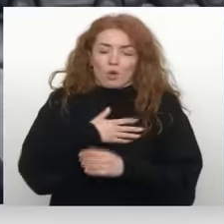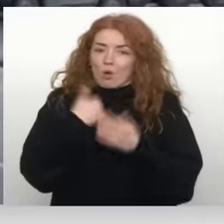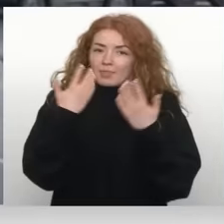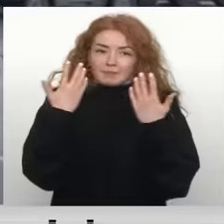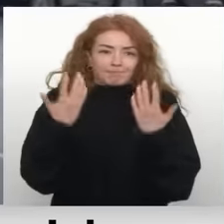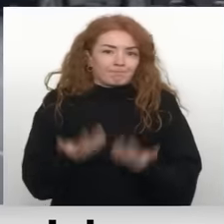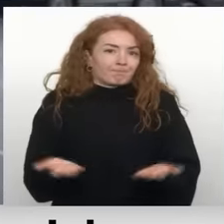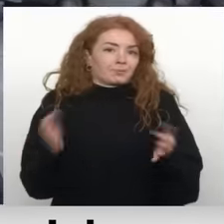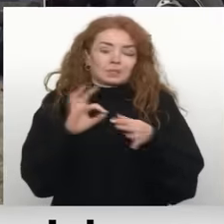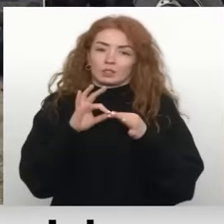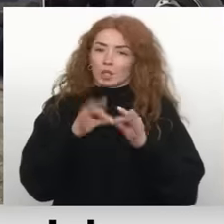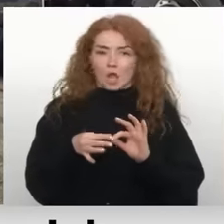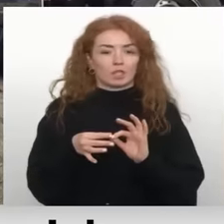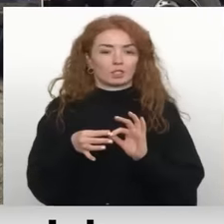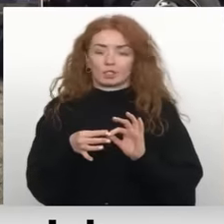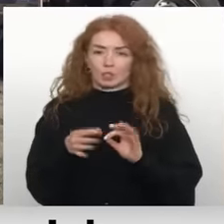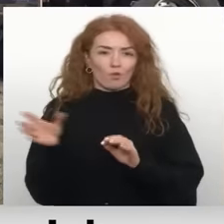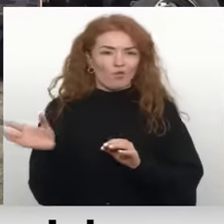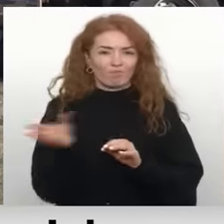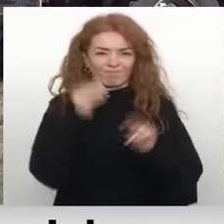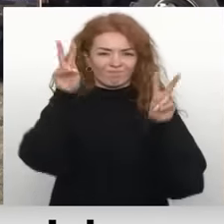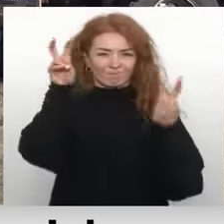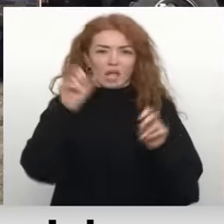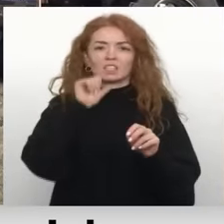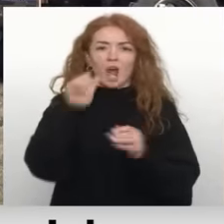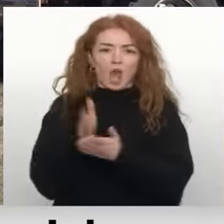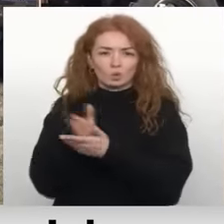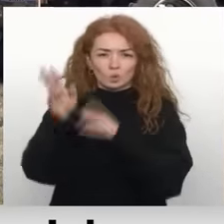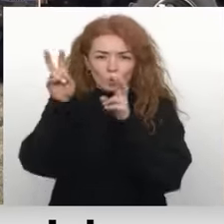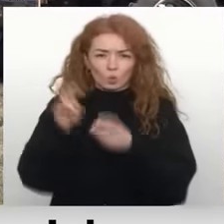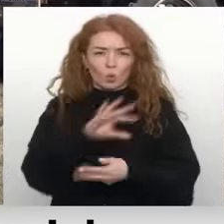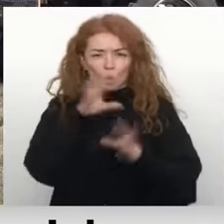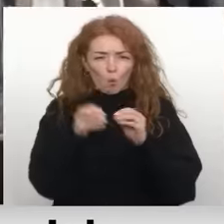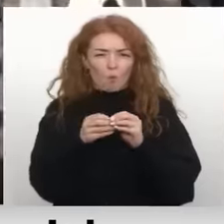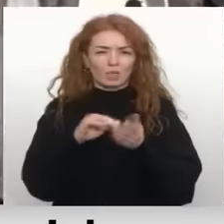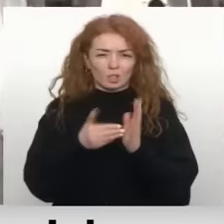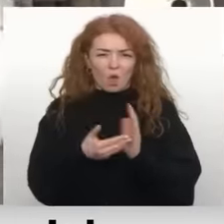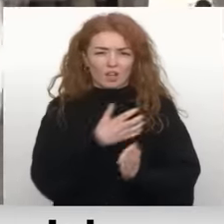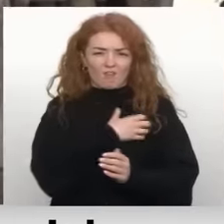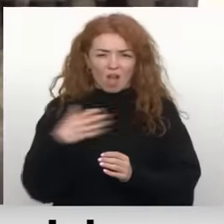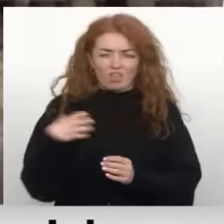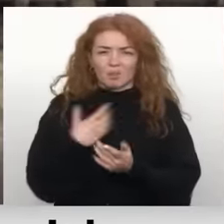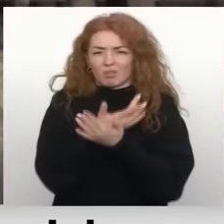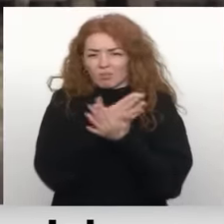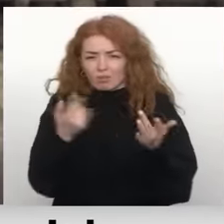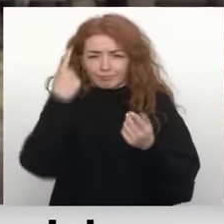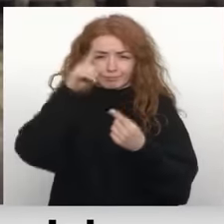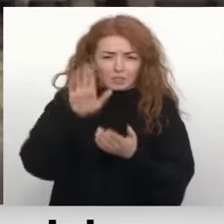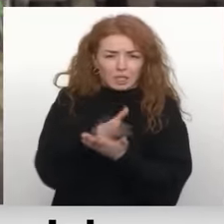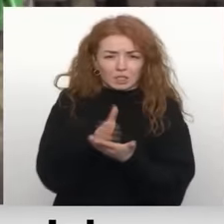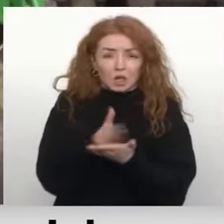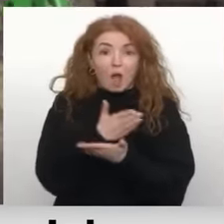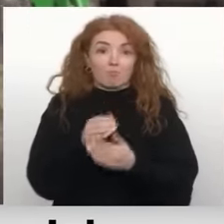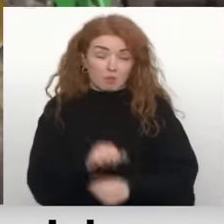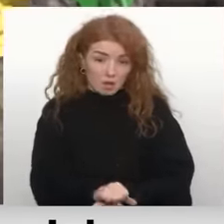diezgan sarežģīts un visi tie zaļie kursi. Kopumā tā situācijā valdība arī visādas risinājumas, visādas protestas jau rīko, ja